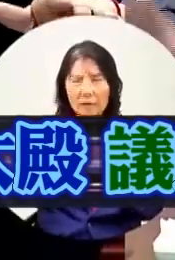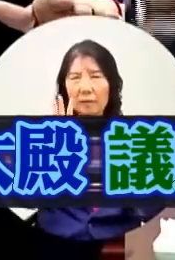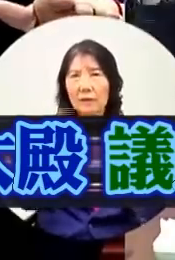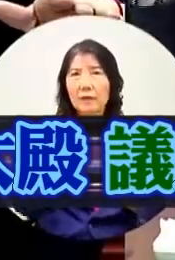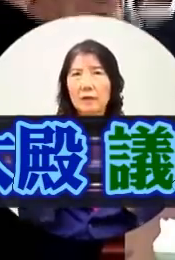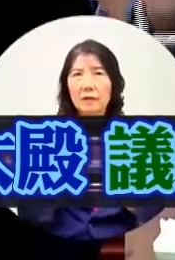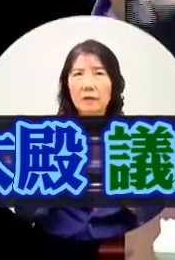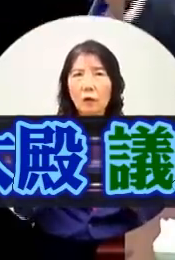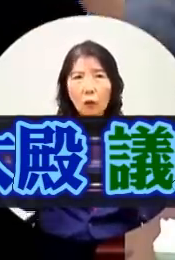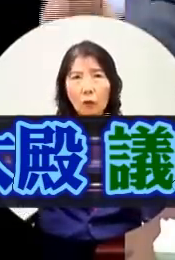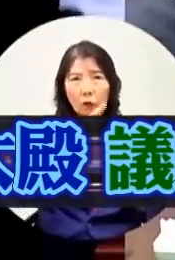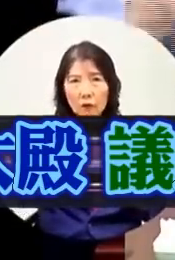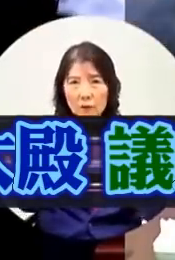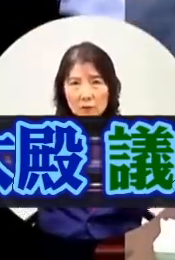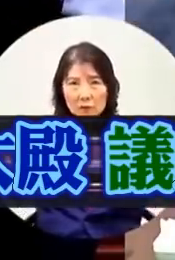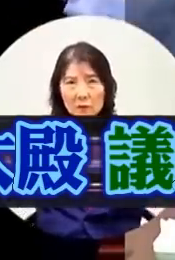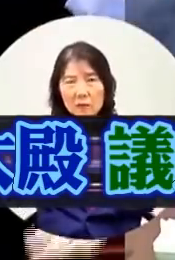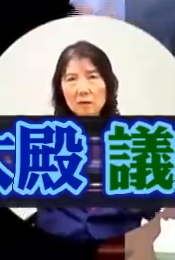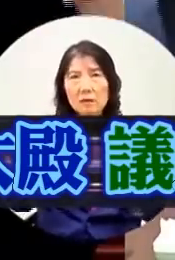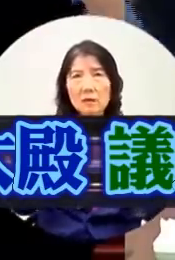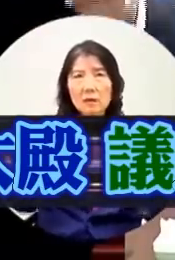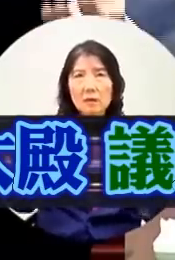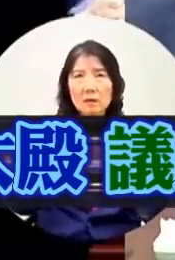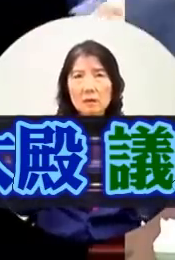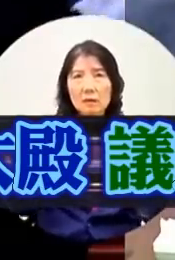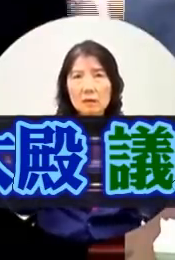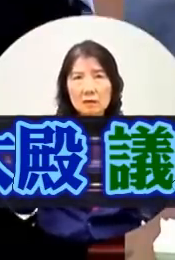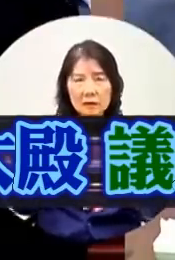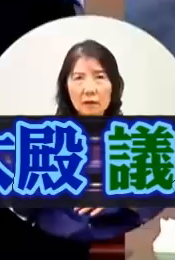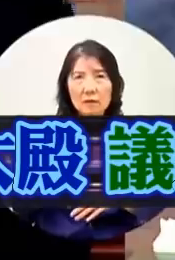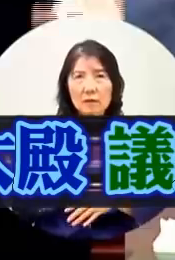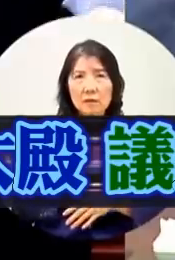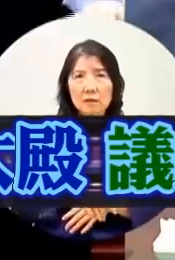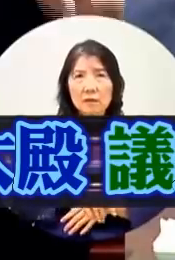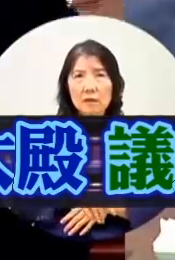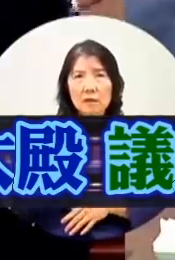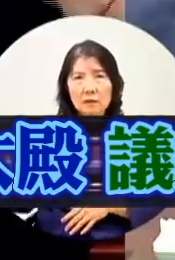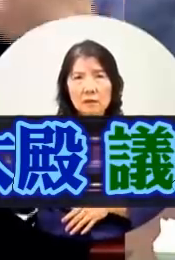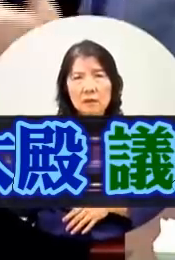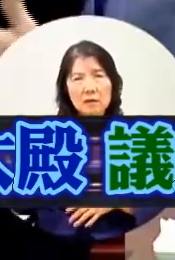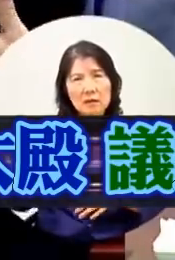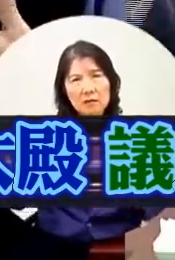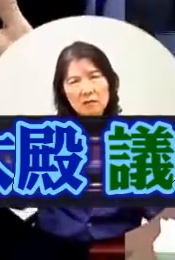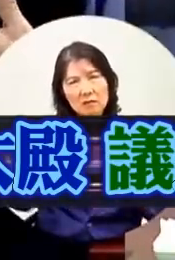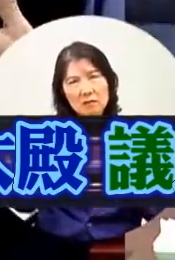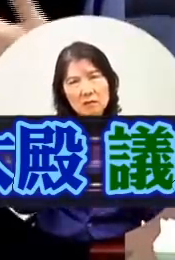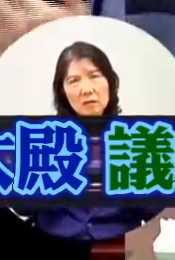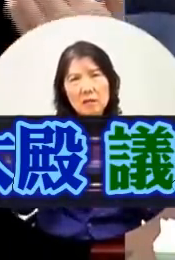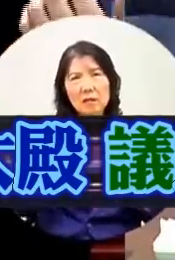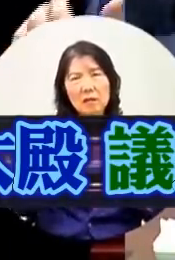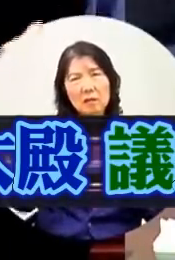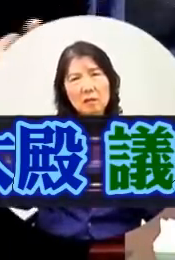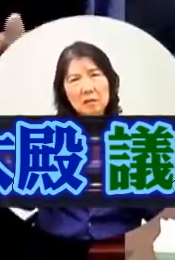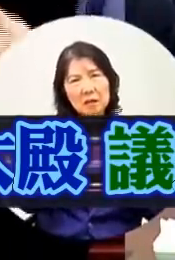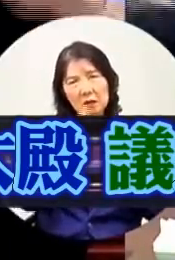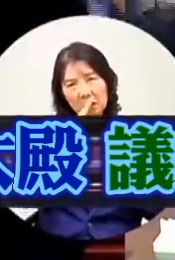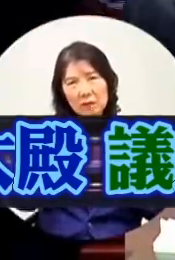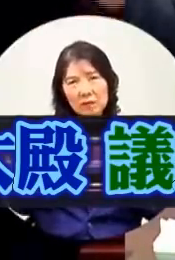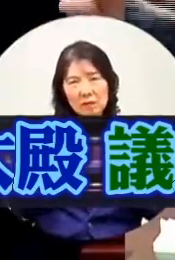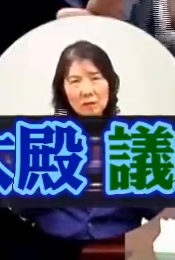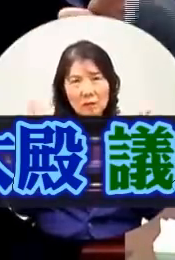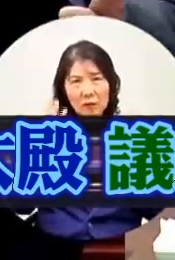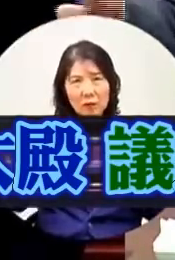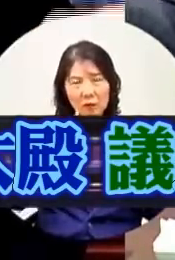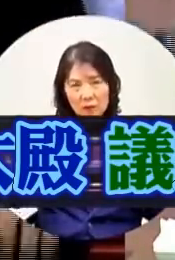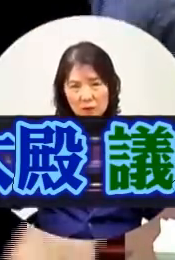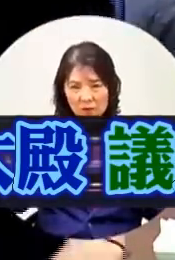思。 我很尊敬你， 我也很尊敬你。我想要知道。 你们用这种方式把我当小学生， 市长 当成法庭， 我没有